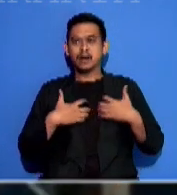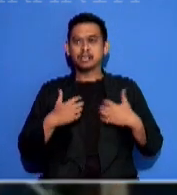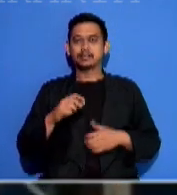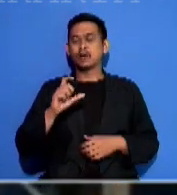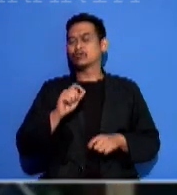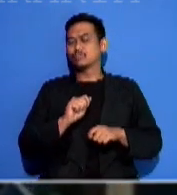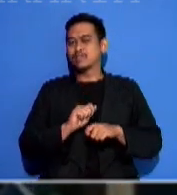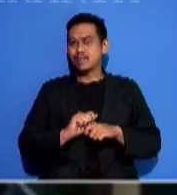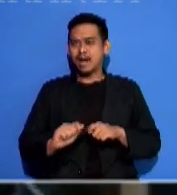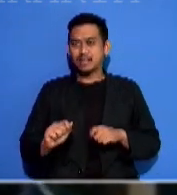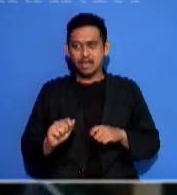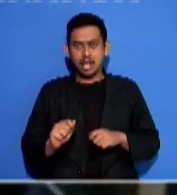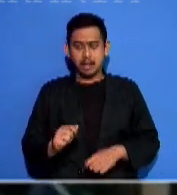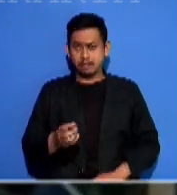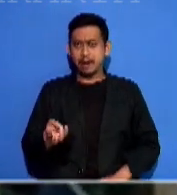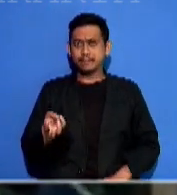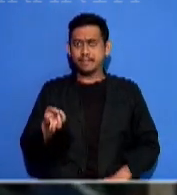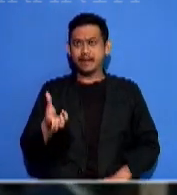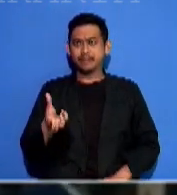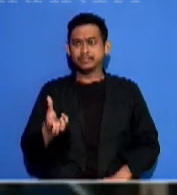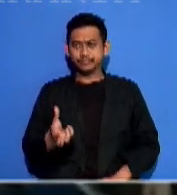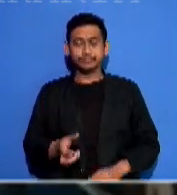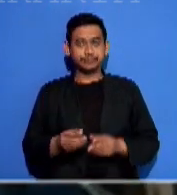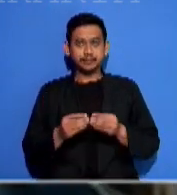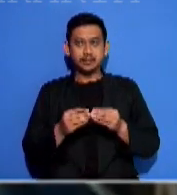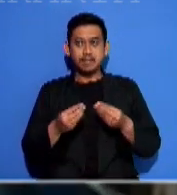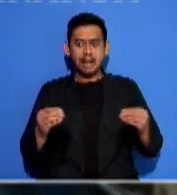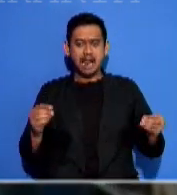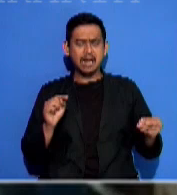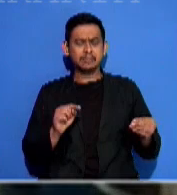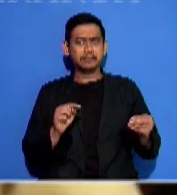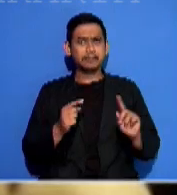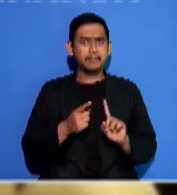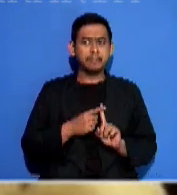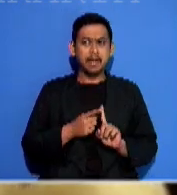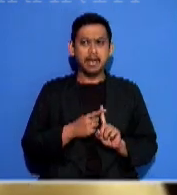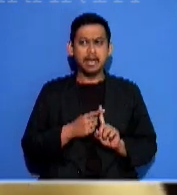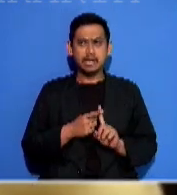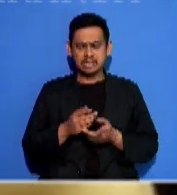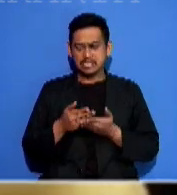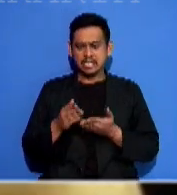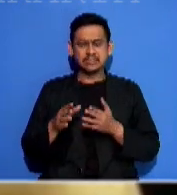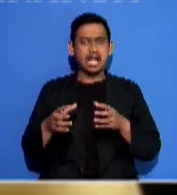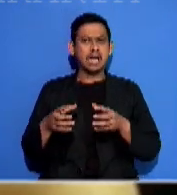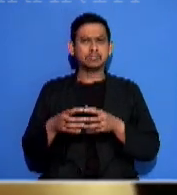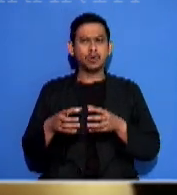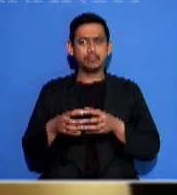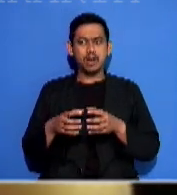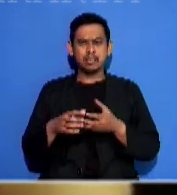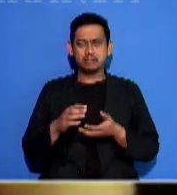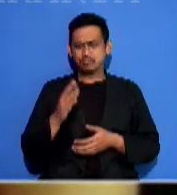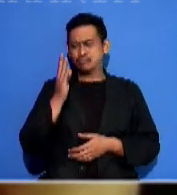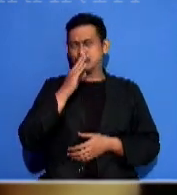ugi kapetang namung gampil. Bahan ingkang dipun ginaken inggih menika arupi sisa-sisa woh-wohan ingkang boten bosok